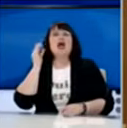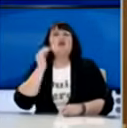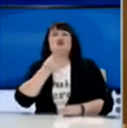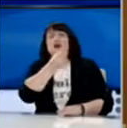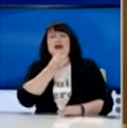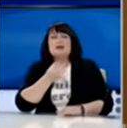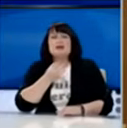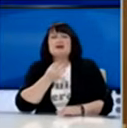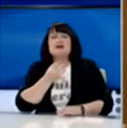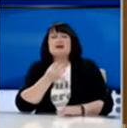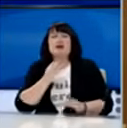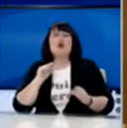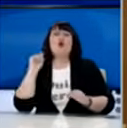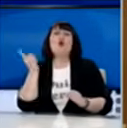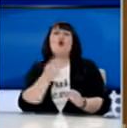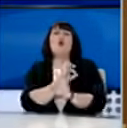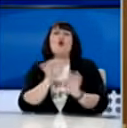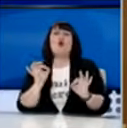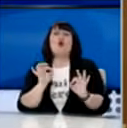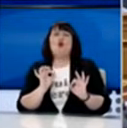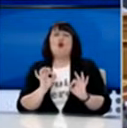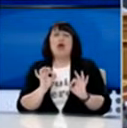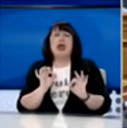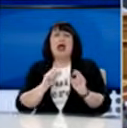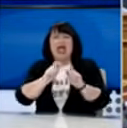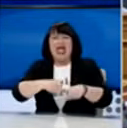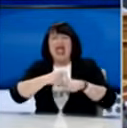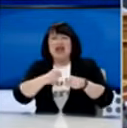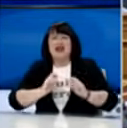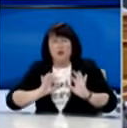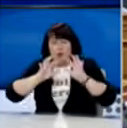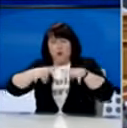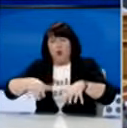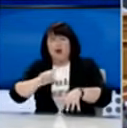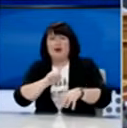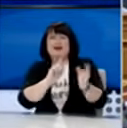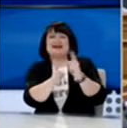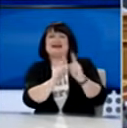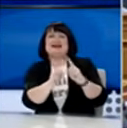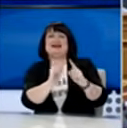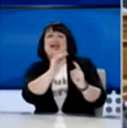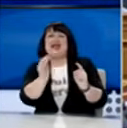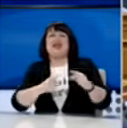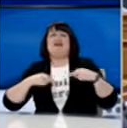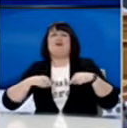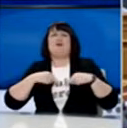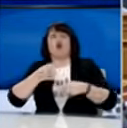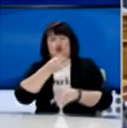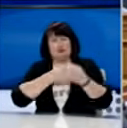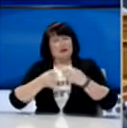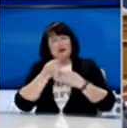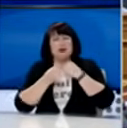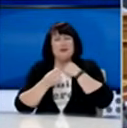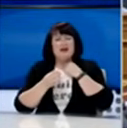ότι λειτουργήσαν όλα τα αντιπλημμυρικά έργα. Κύριε Μητσοτάκη, συνεννοηθείτε με τον υφυπουργό σας, ξέρετε τι μου